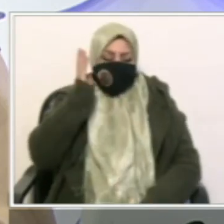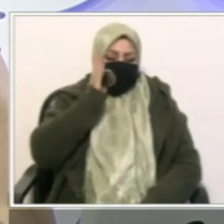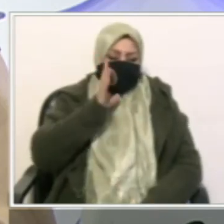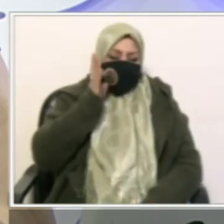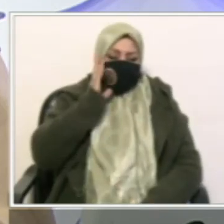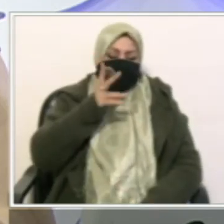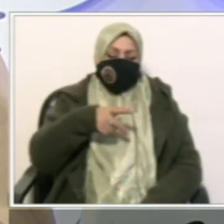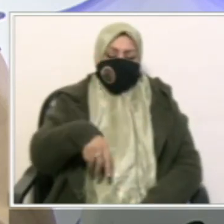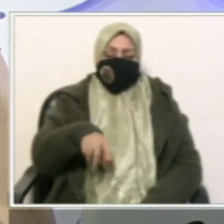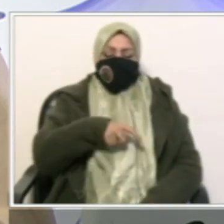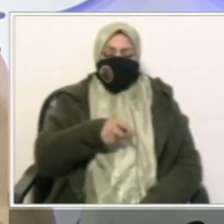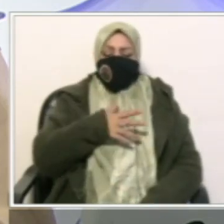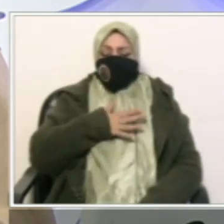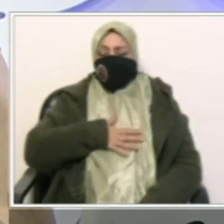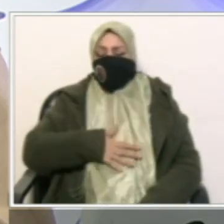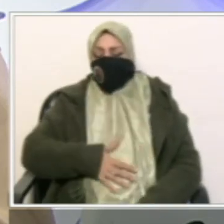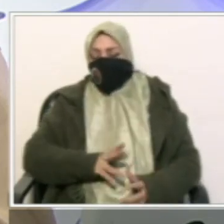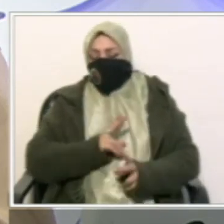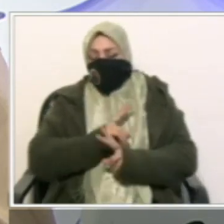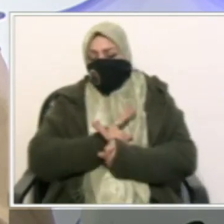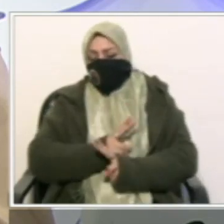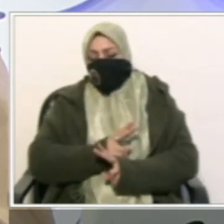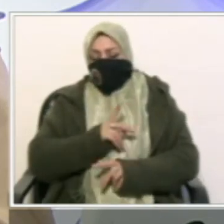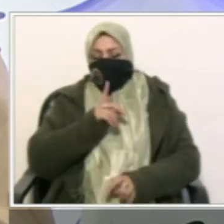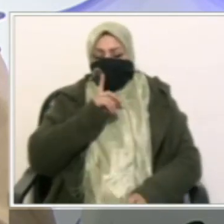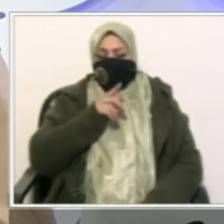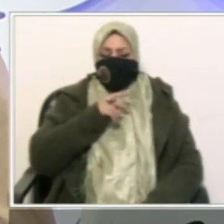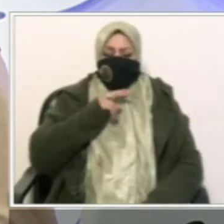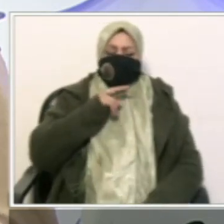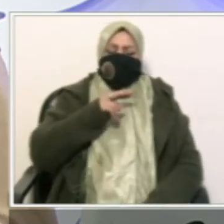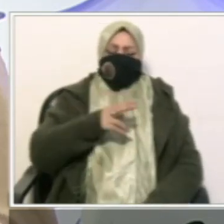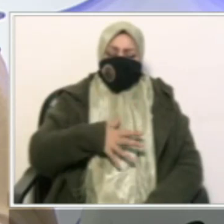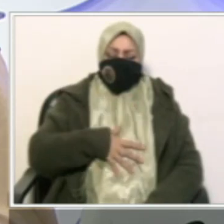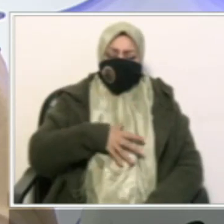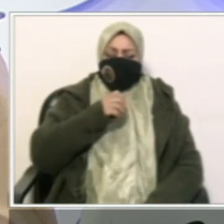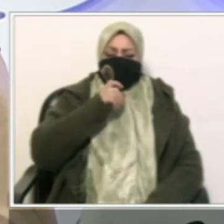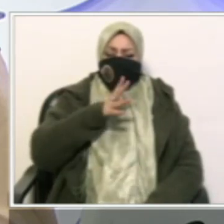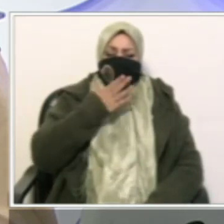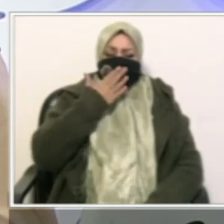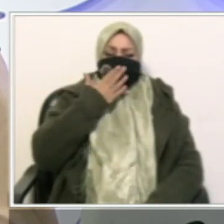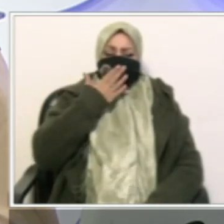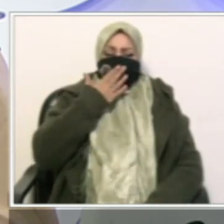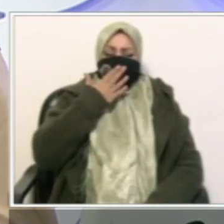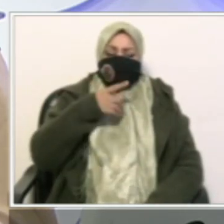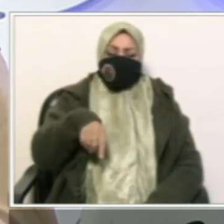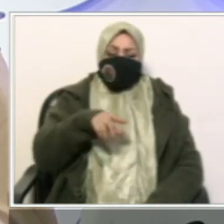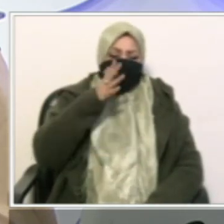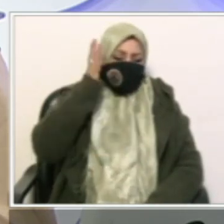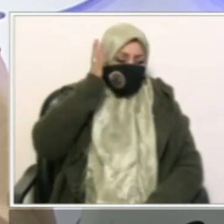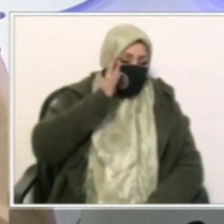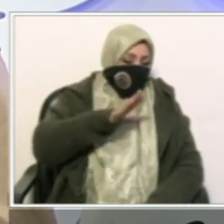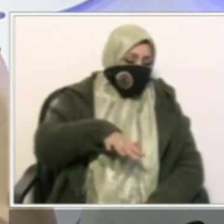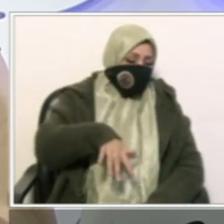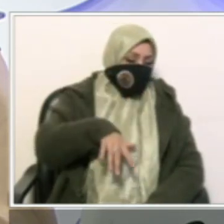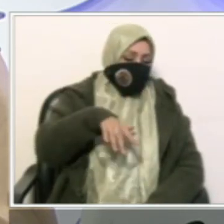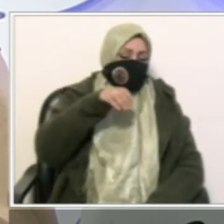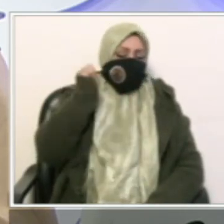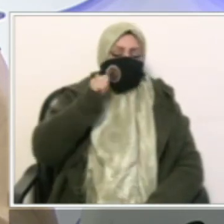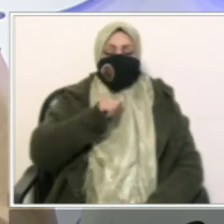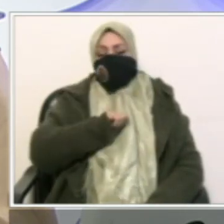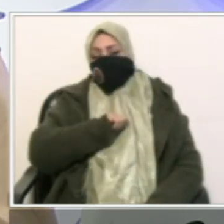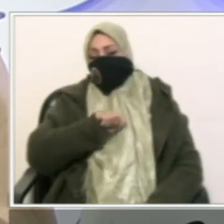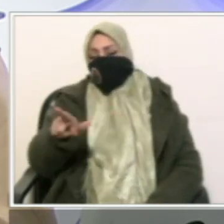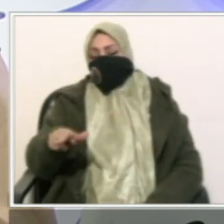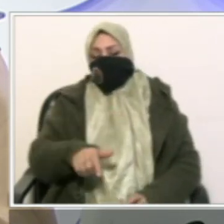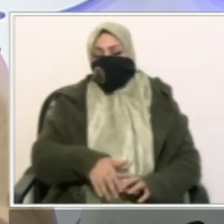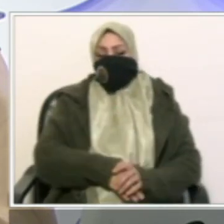أو هذه الطلب الذي تريده تؤخره قليلاً حتى تكمل أنت صلاتك. لكن لما أنت تكون تصلي في دار